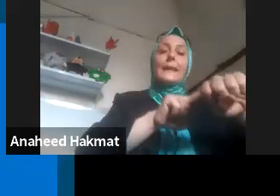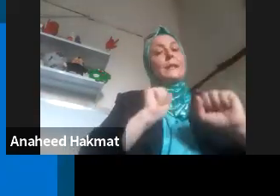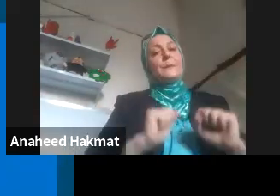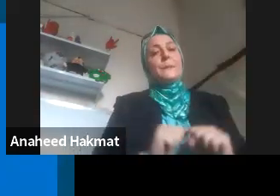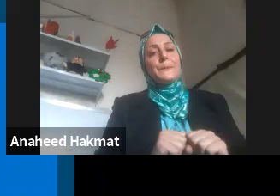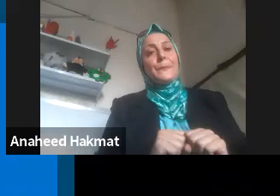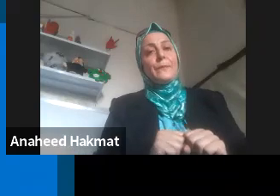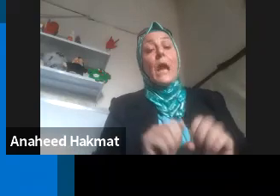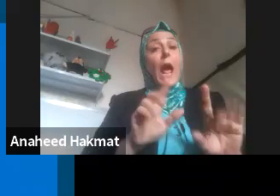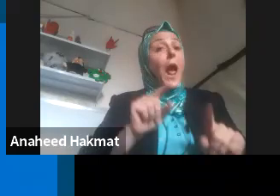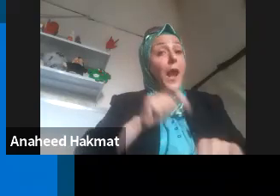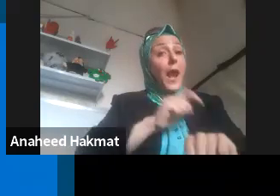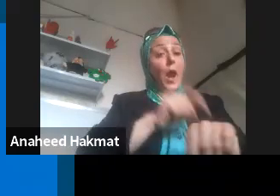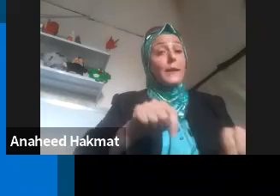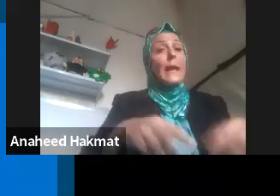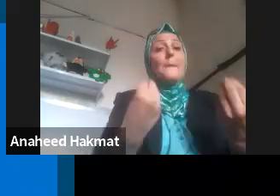الآن معنا